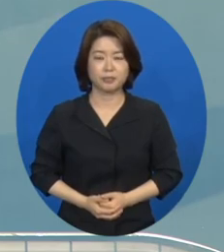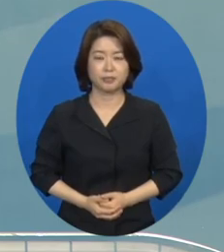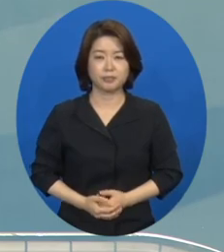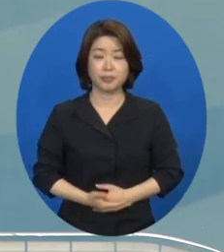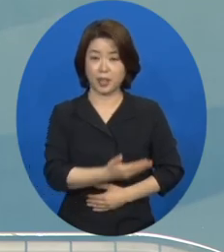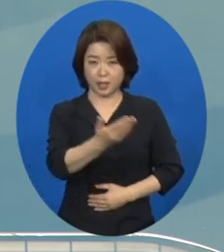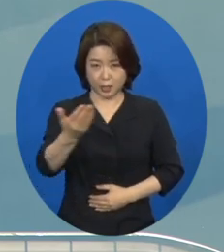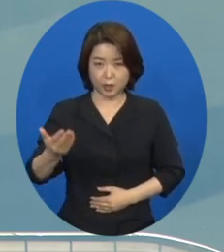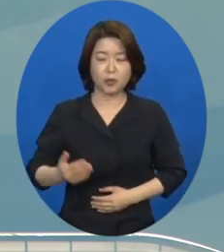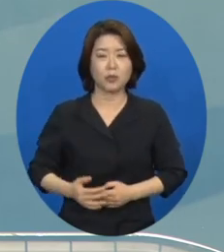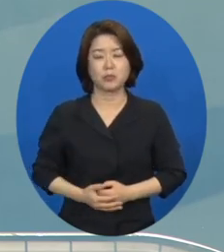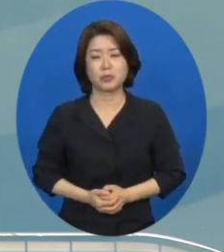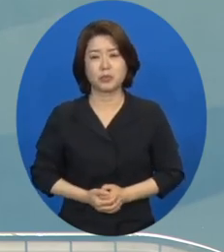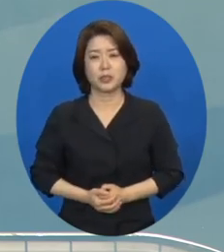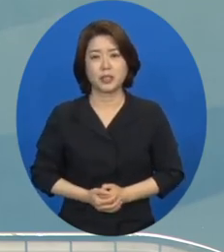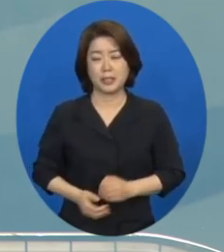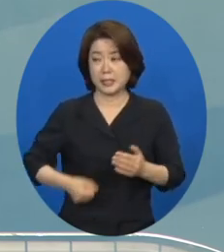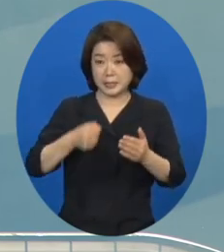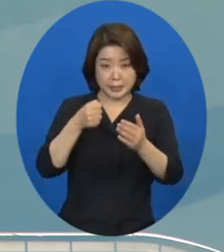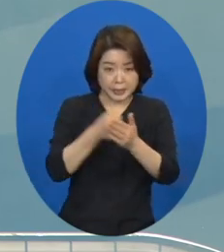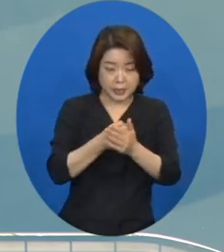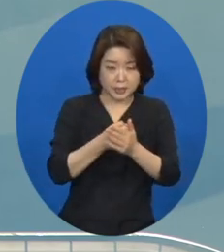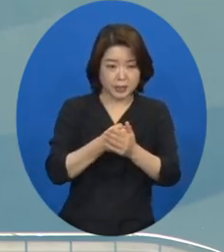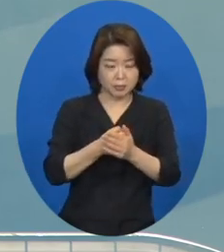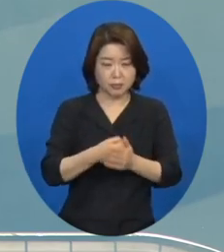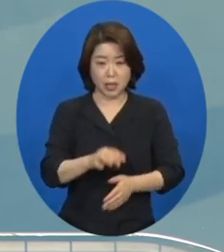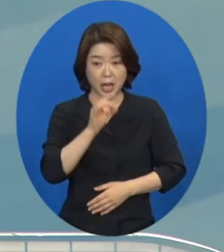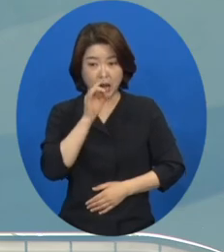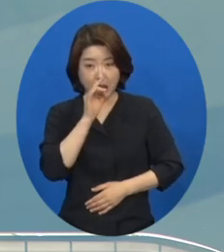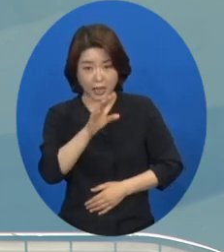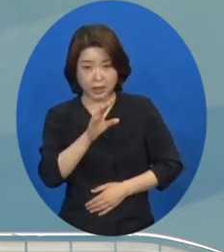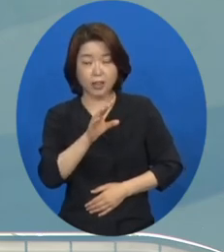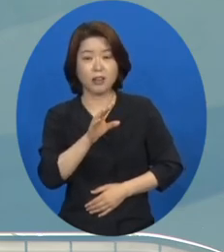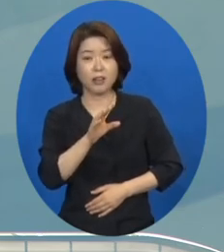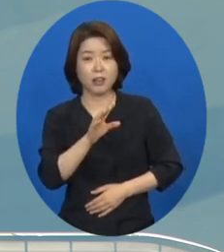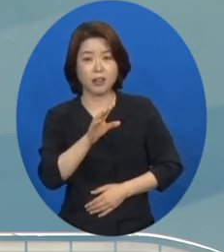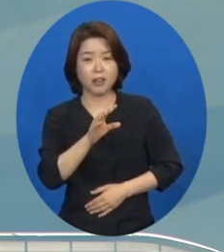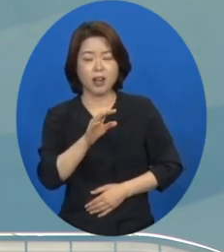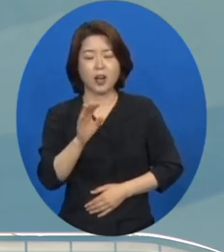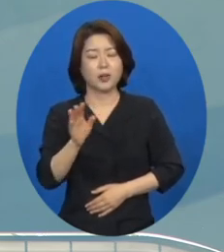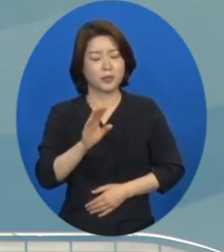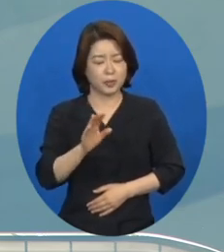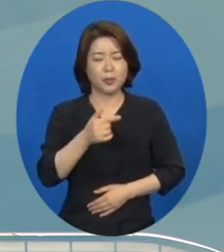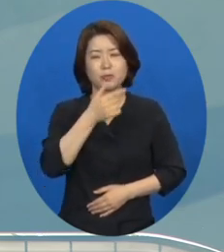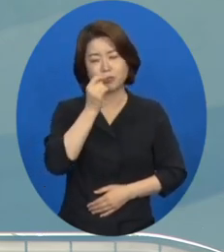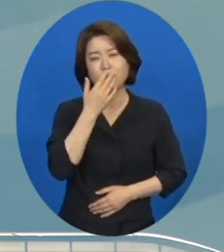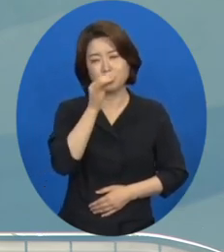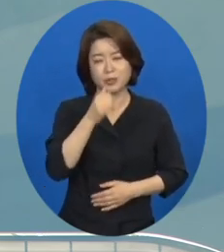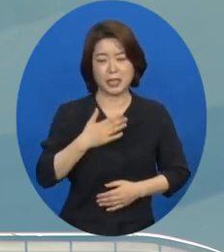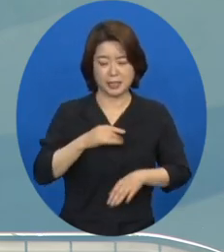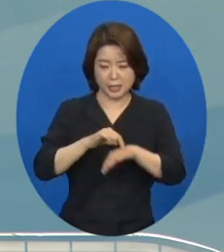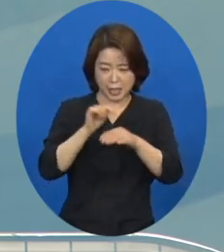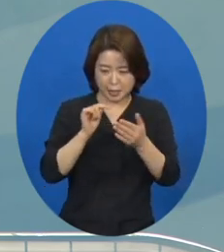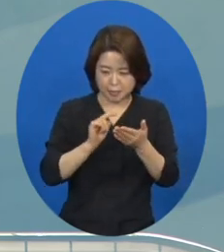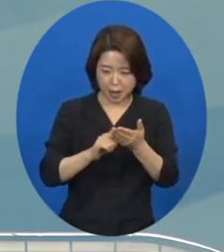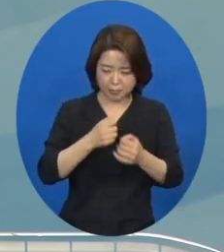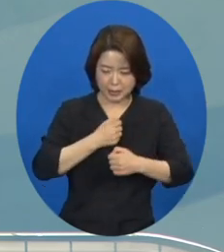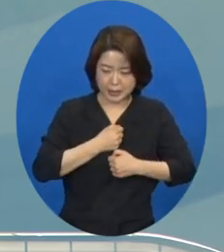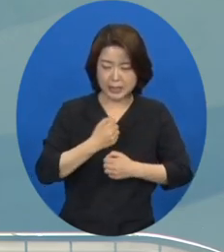여러분, 결심한다고 안 되는 거지만, 우리가 내 마음을 지킬 수 있는 힘이